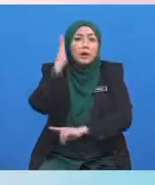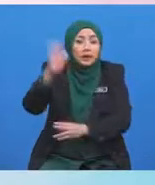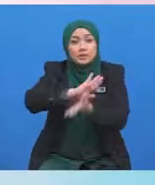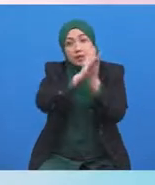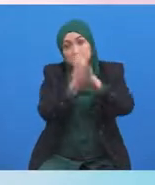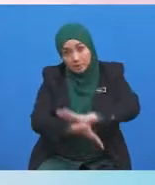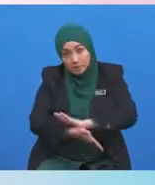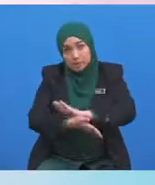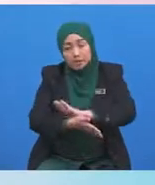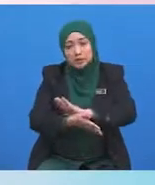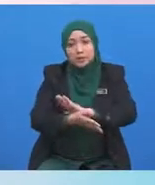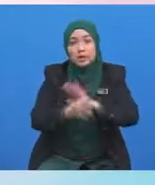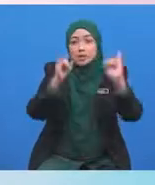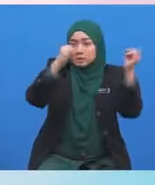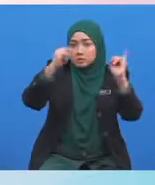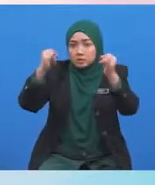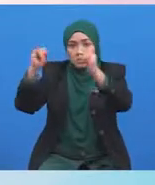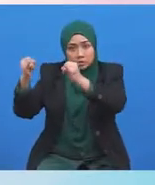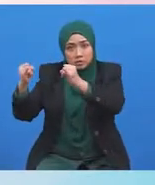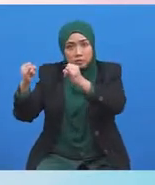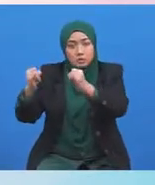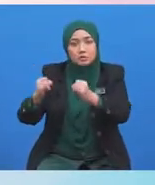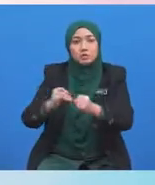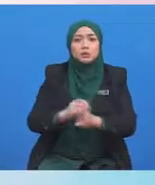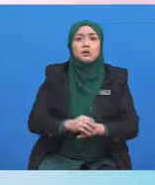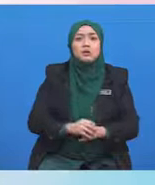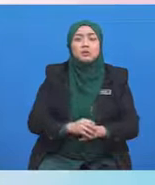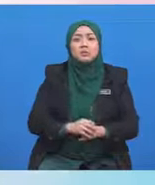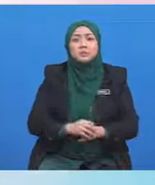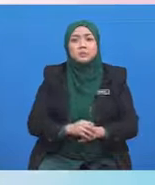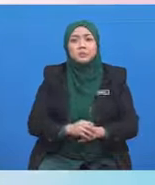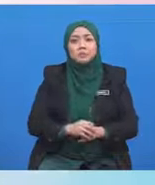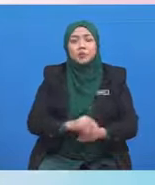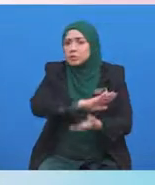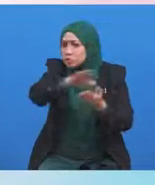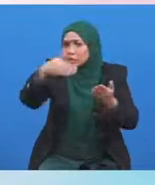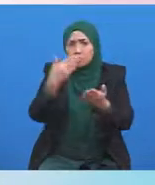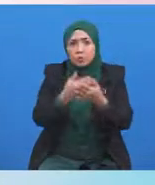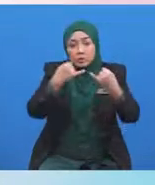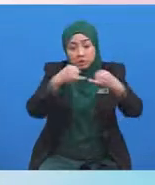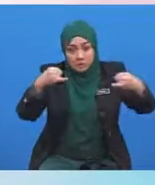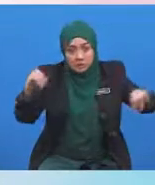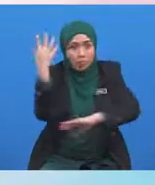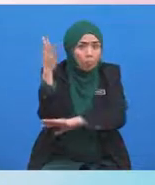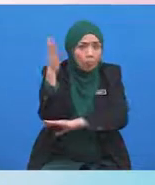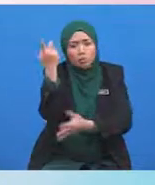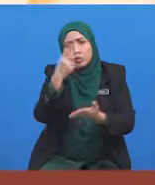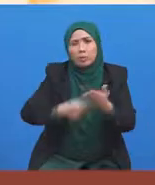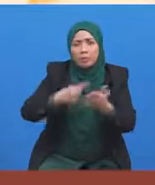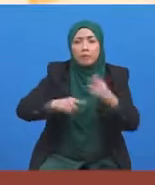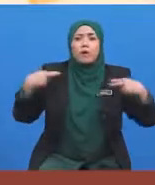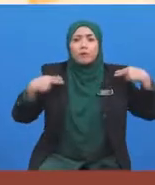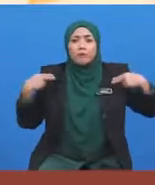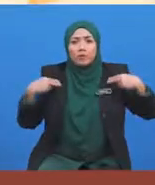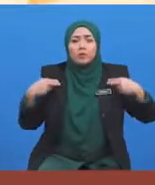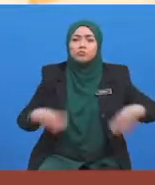kejadian tanah runtuh berlaku, pelbagai jenis flora dan fauna akan tertimbus dan mati.